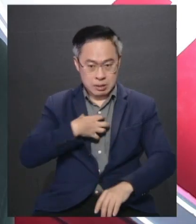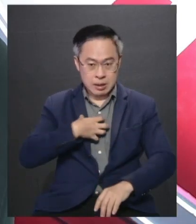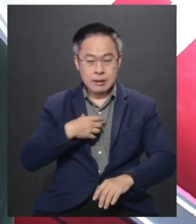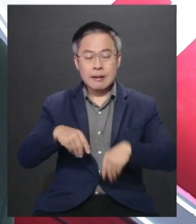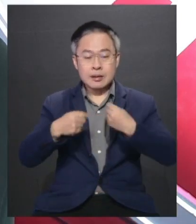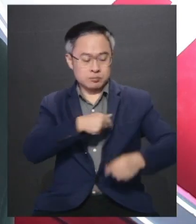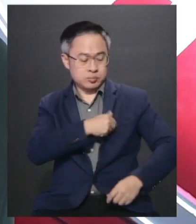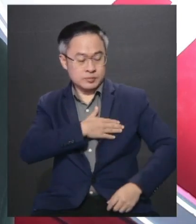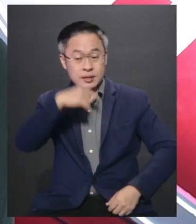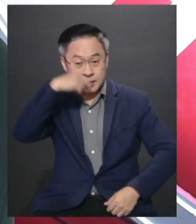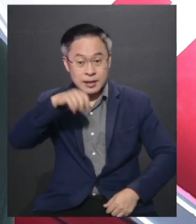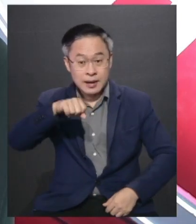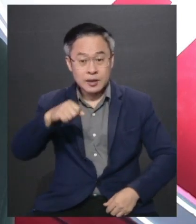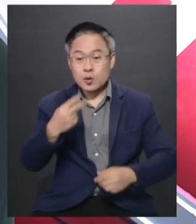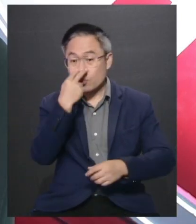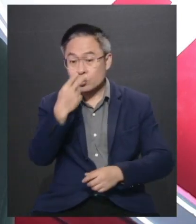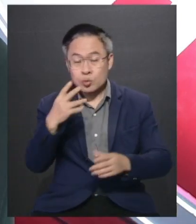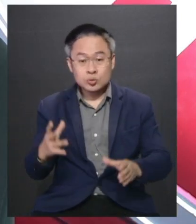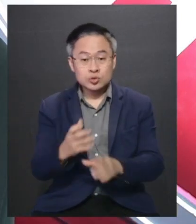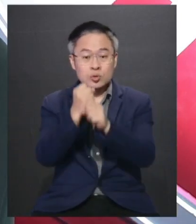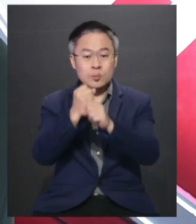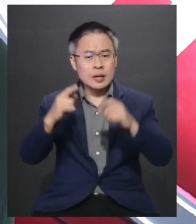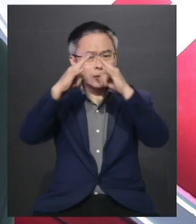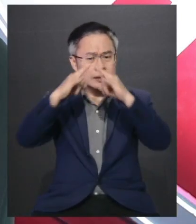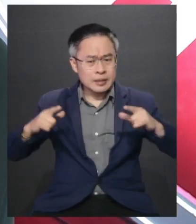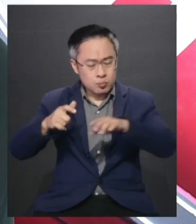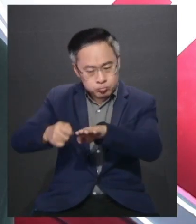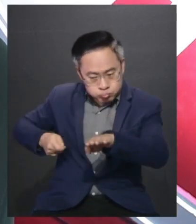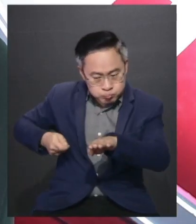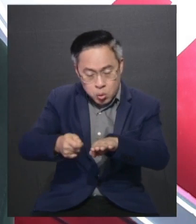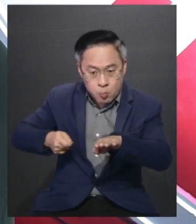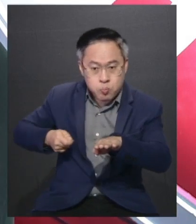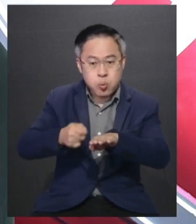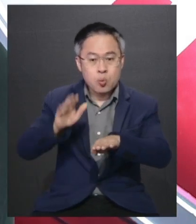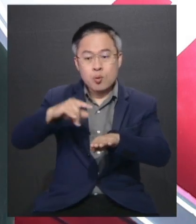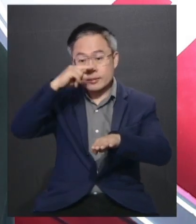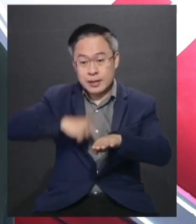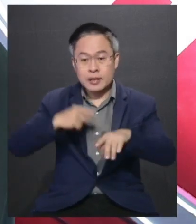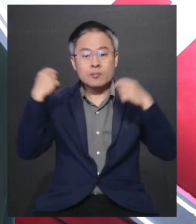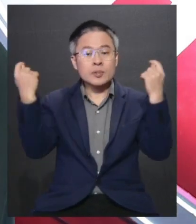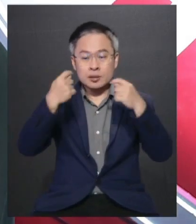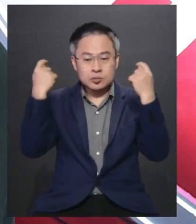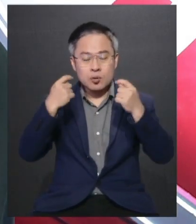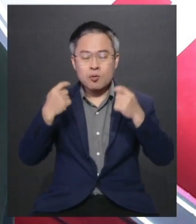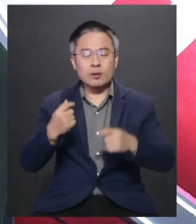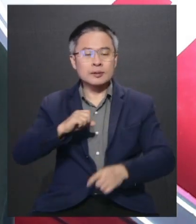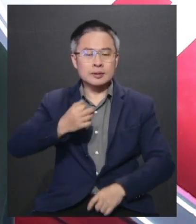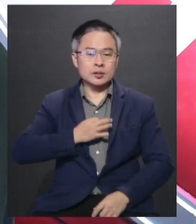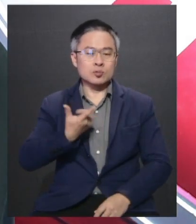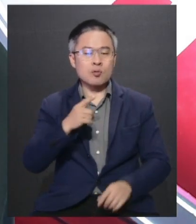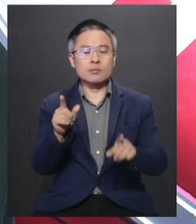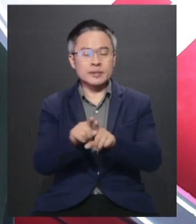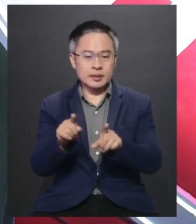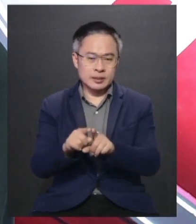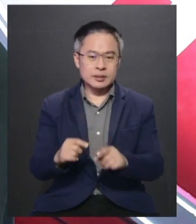ทีนี้เราจะพาไปดูบรรยากาศนะคะในแคมป์ของทัพสอยอิคคิวกันบ้างค่ะนี่ก็มีการฉลองกันอย่างชื่นมื่นเช่นเดียวกันนะคะพร้อมกับ